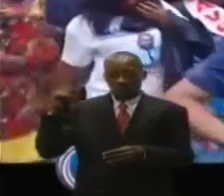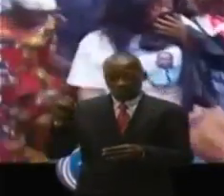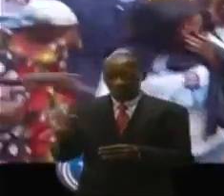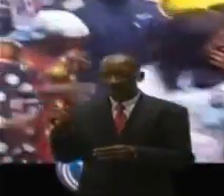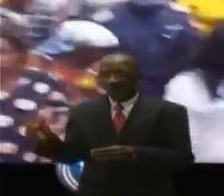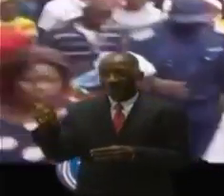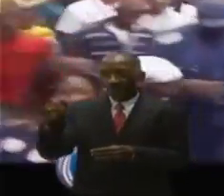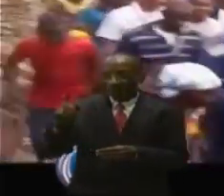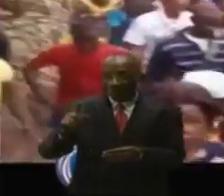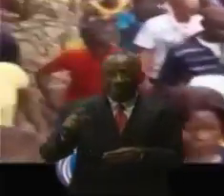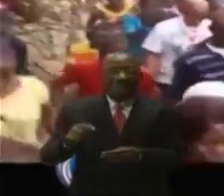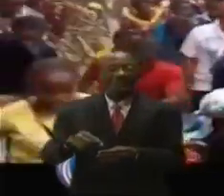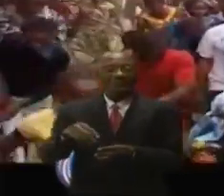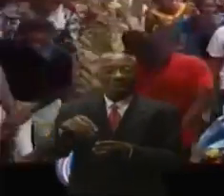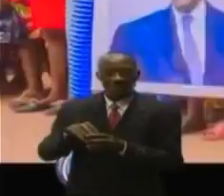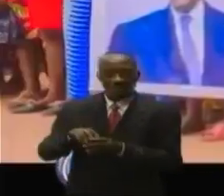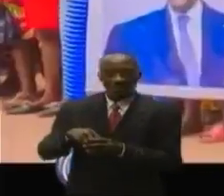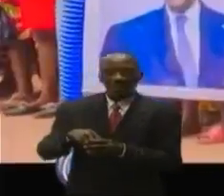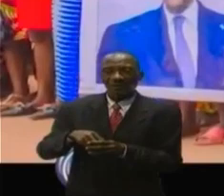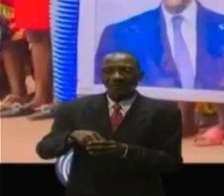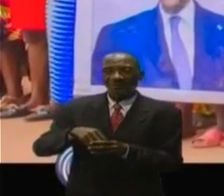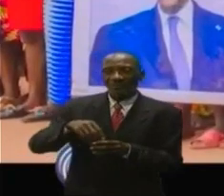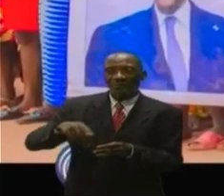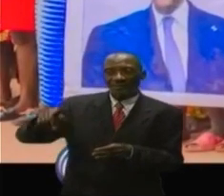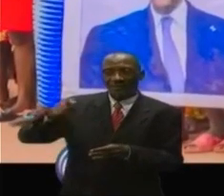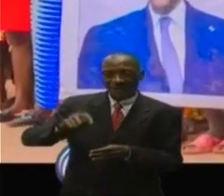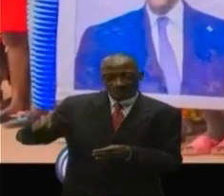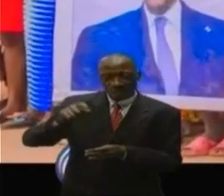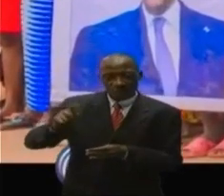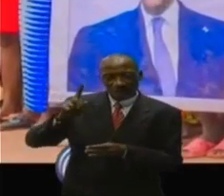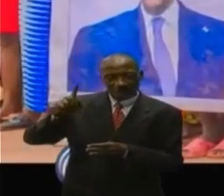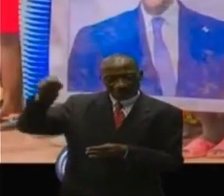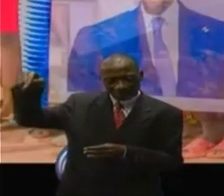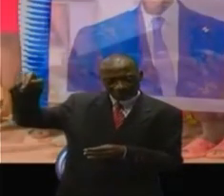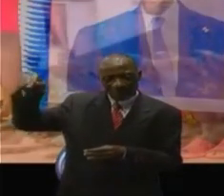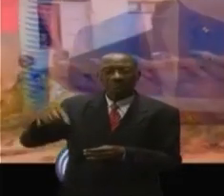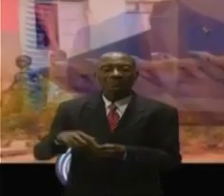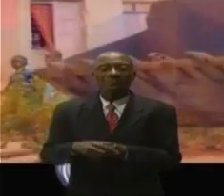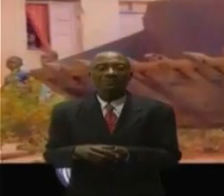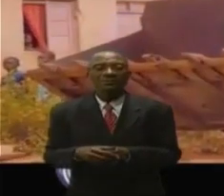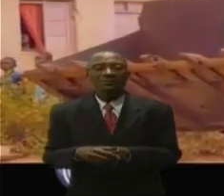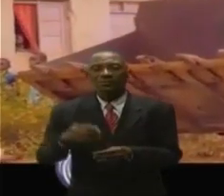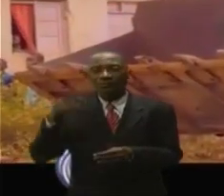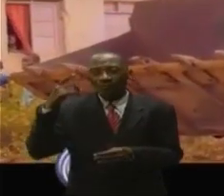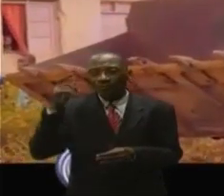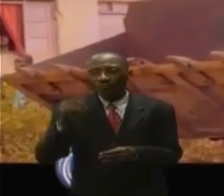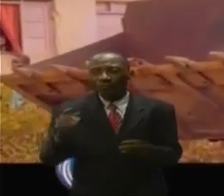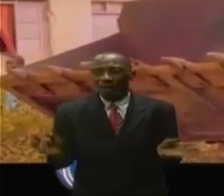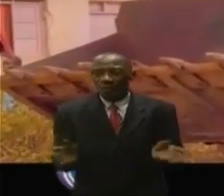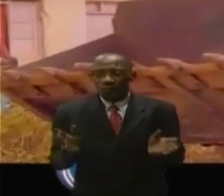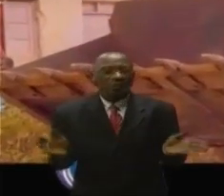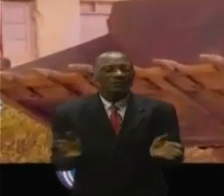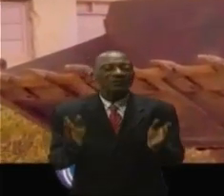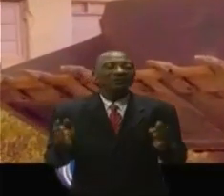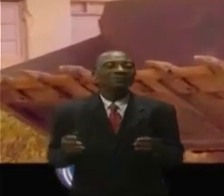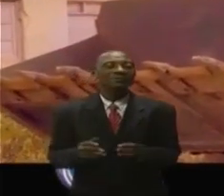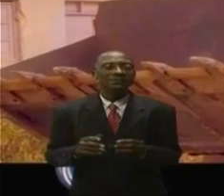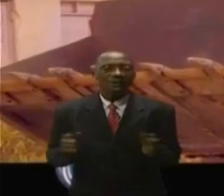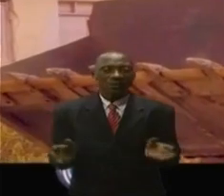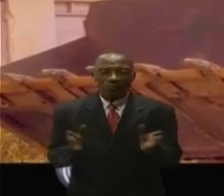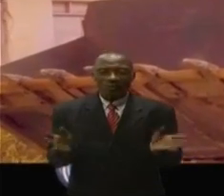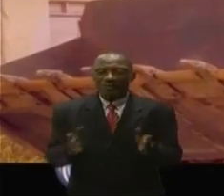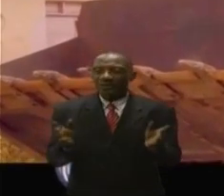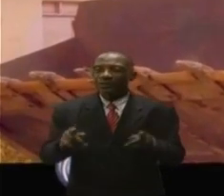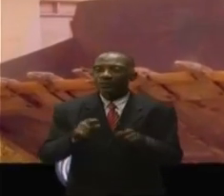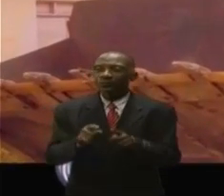Kwangamasong Bilolo à ses frères et sœurs du terroir, pour la réhabilitation et l'entretien des routes de dessertes agricoles qui se trouvent pour la plupart dans un état de